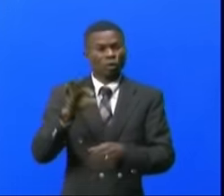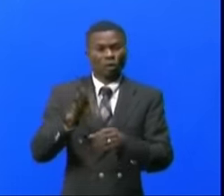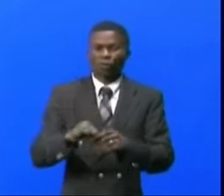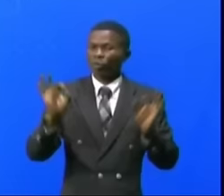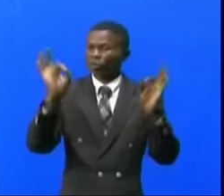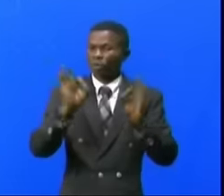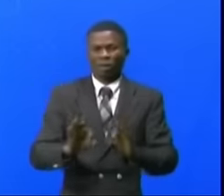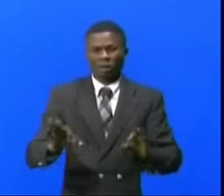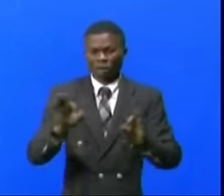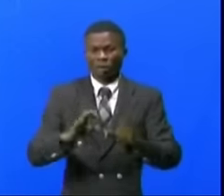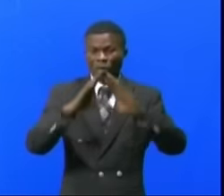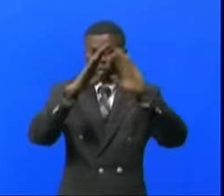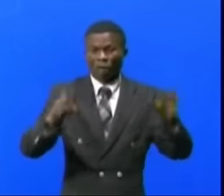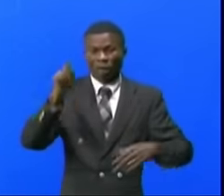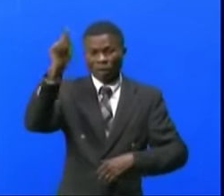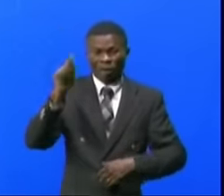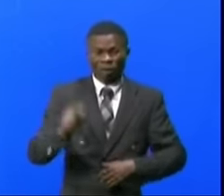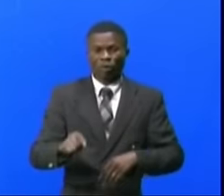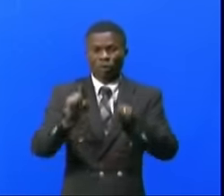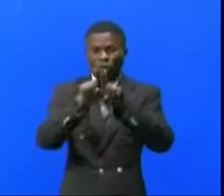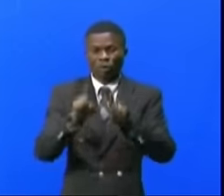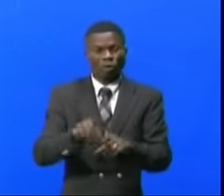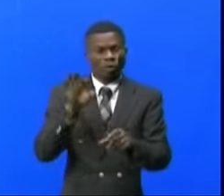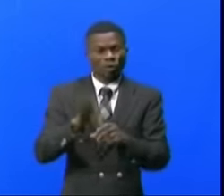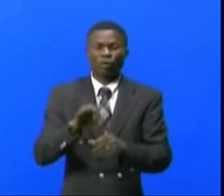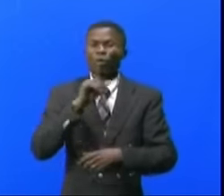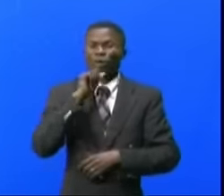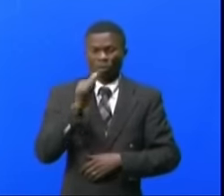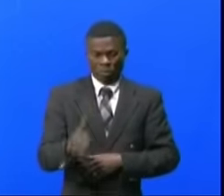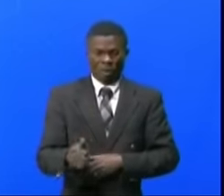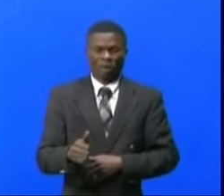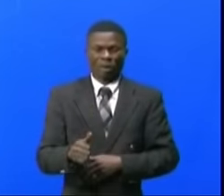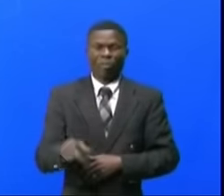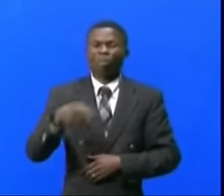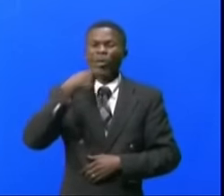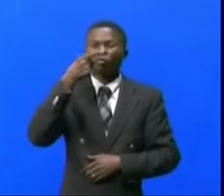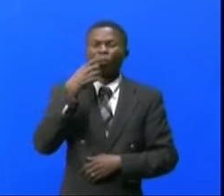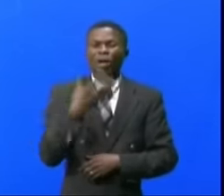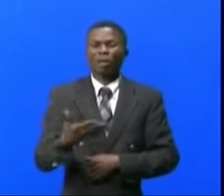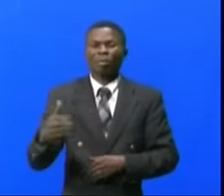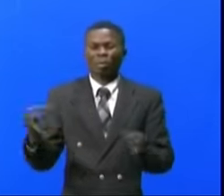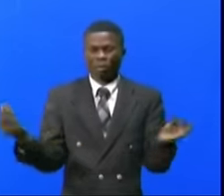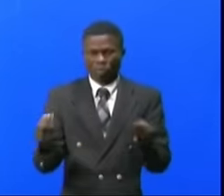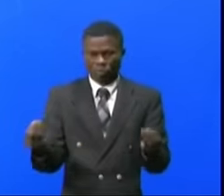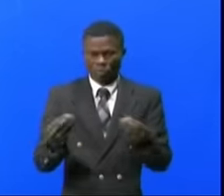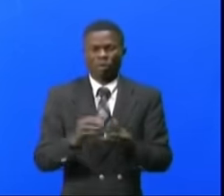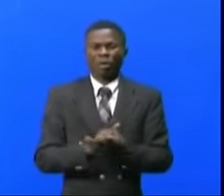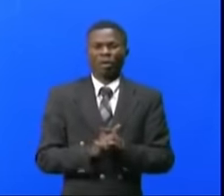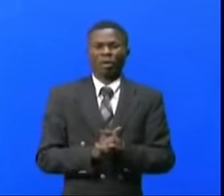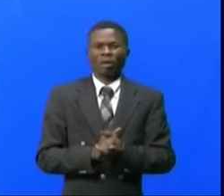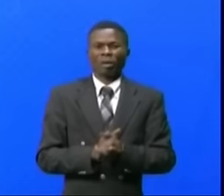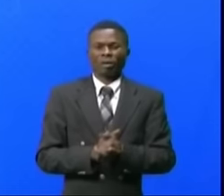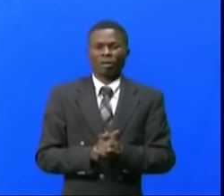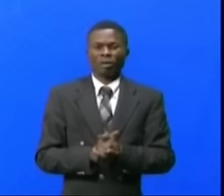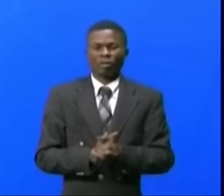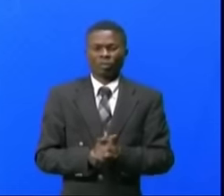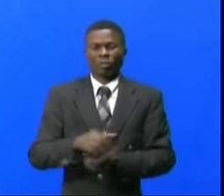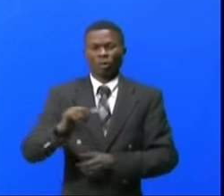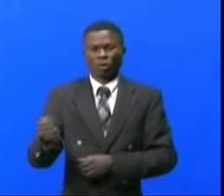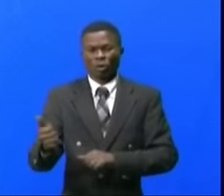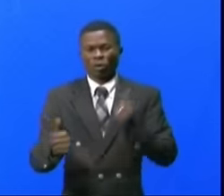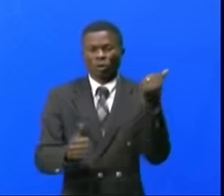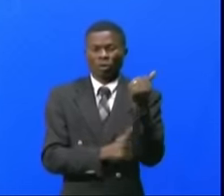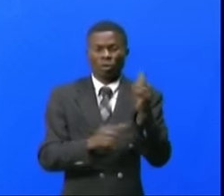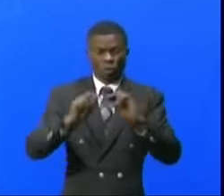élections, il se prépare à contester. Vous devez avoir déjà entendu certains de